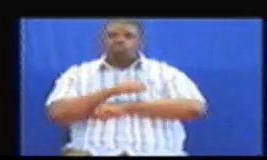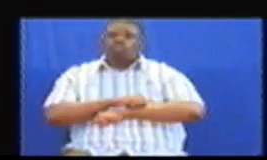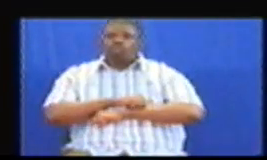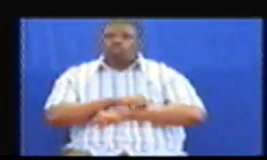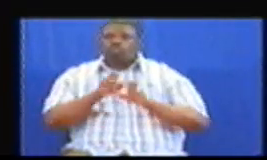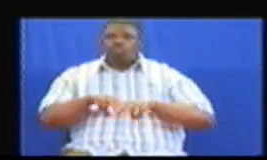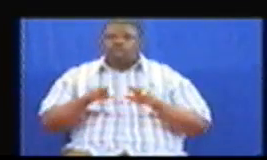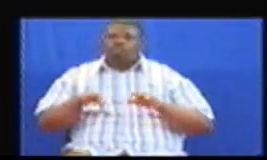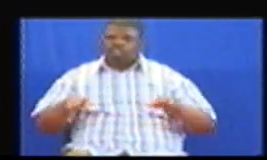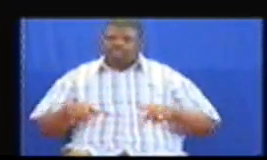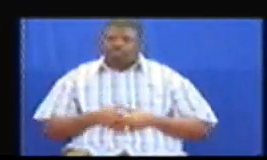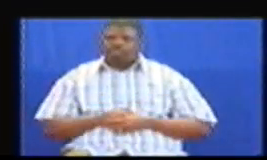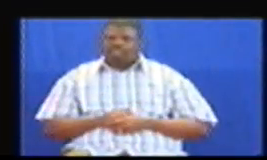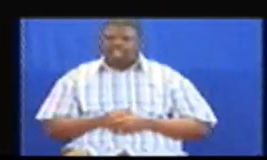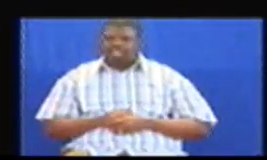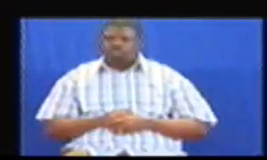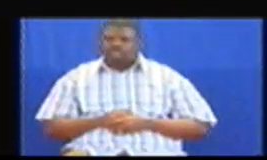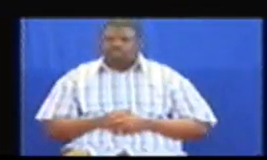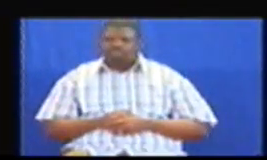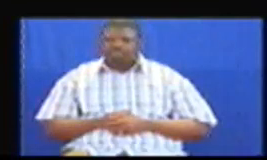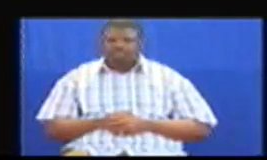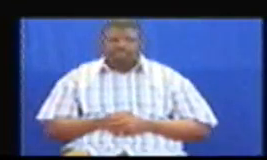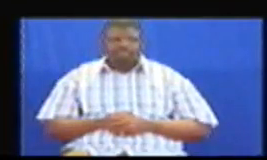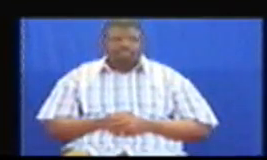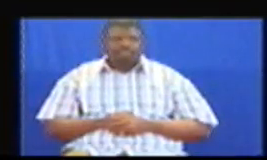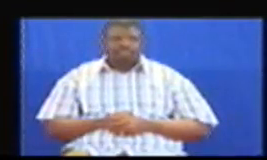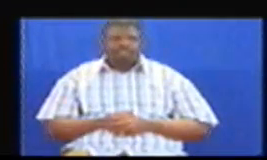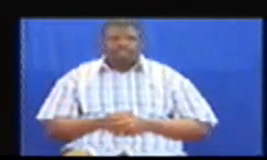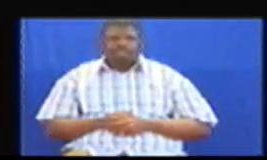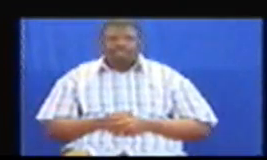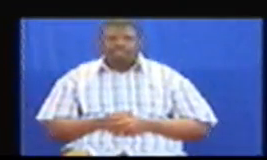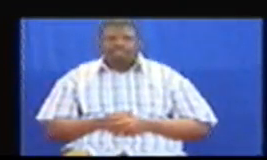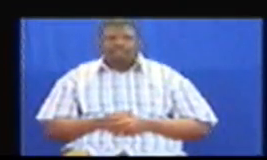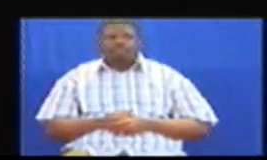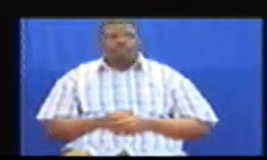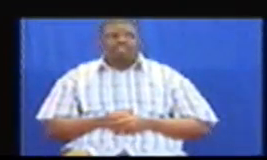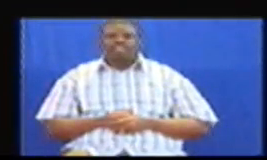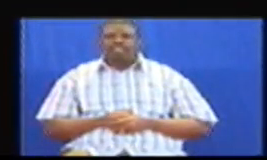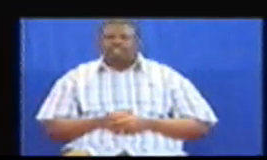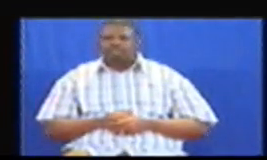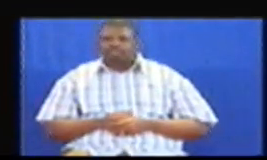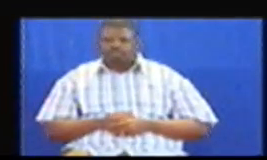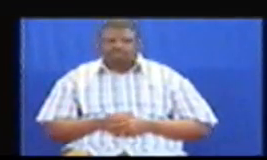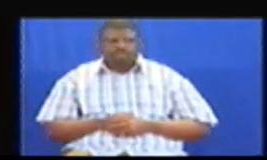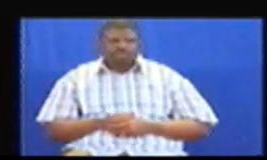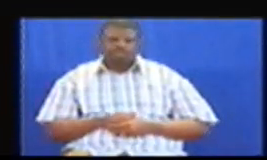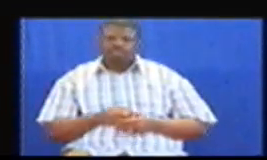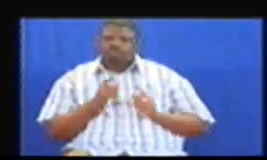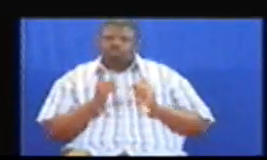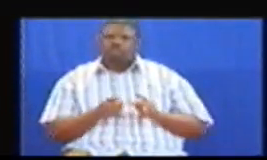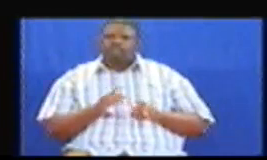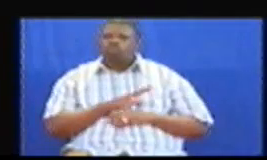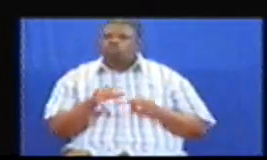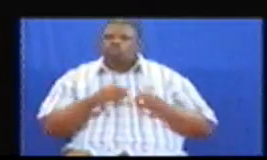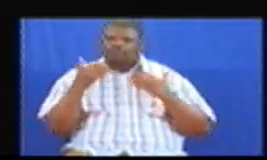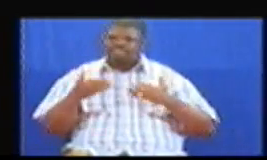wafanyakazi wote wa Wizara ya Sheria. Mimi na Mwakiembe tunao bahati sio kuwa ya kawaida ambayo walimu wote huifurahia.